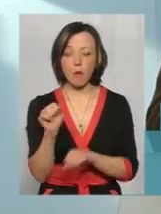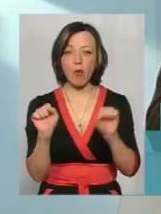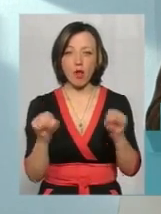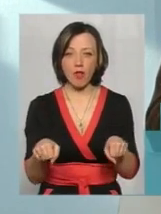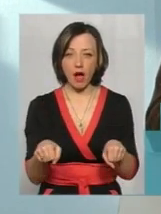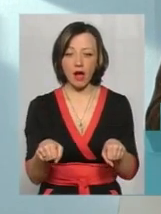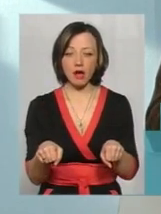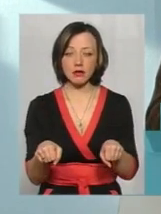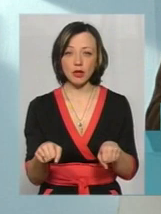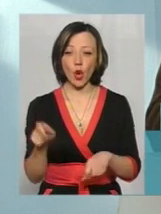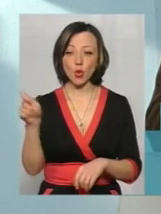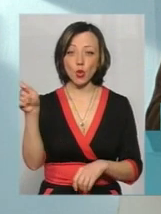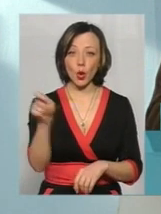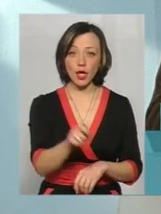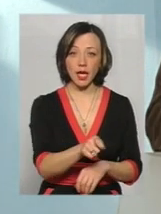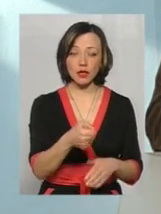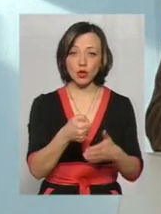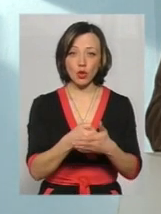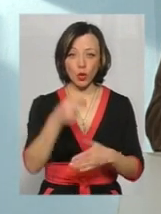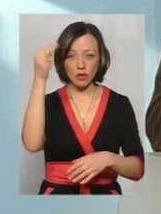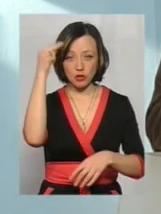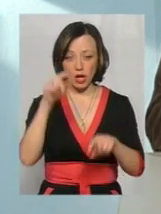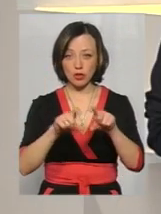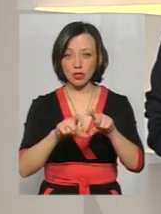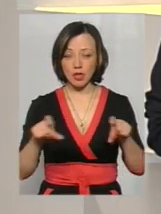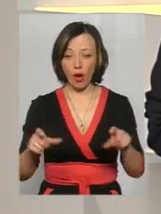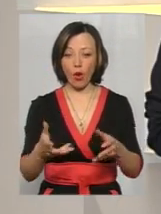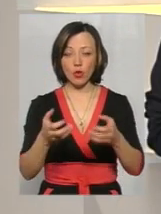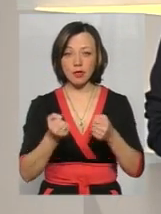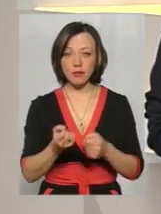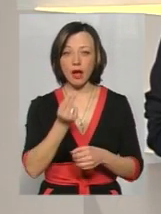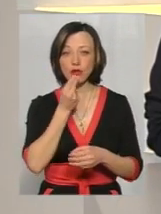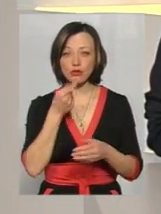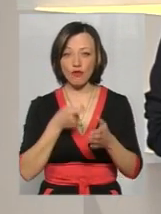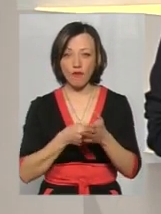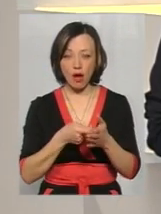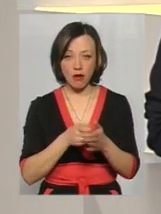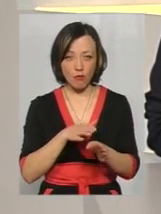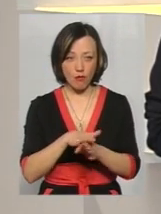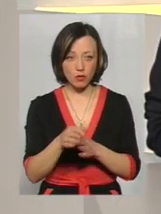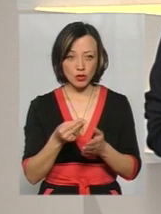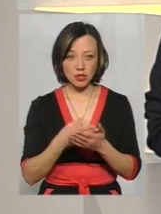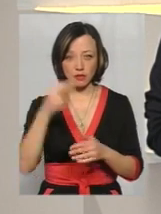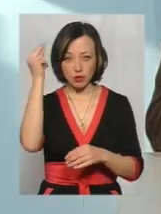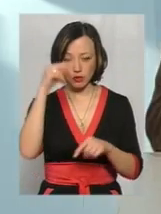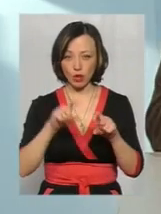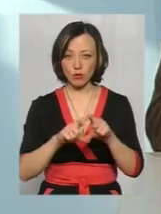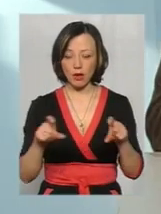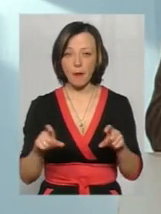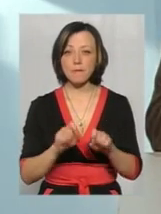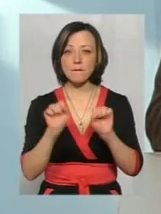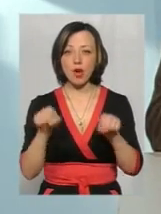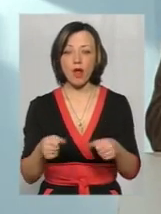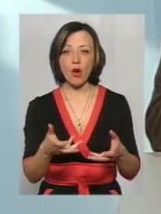могла доїхати до навчального закладу, вона могла отримати харчування повноцінне у навчальному закладу, вона